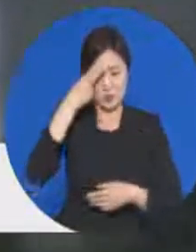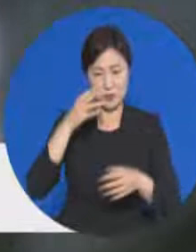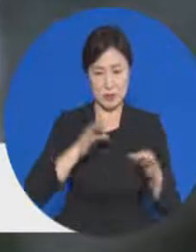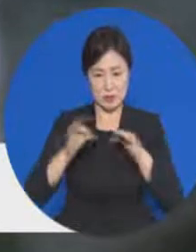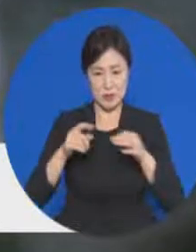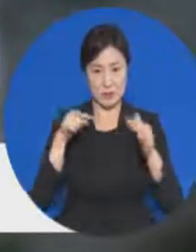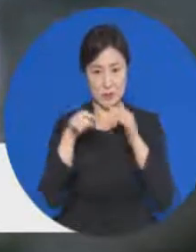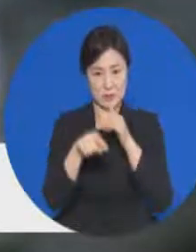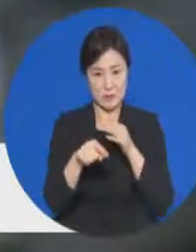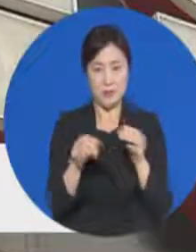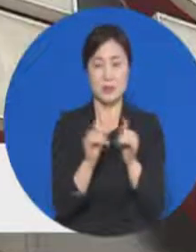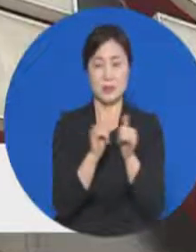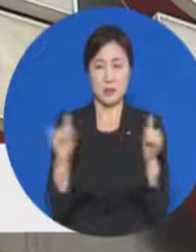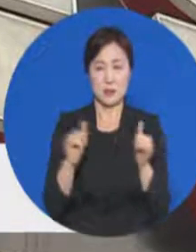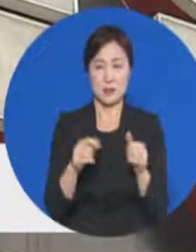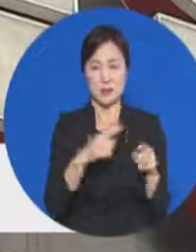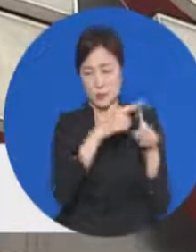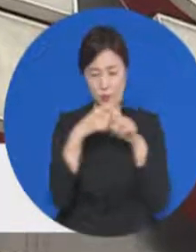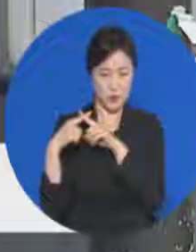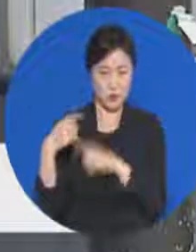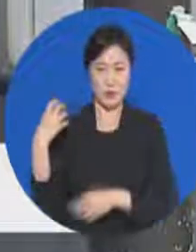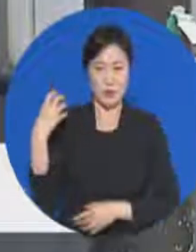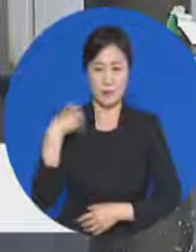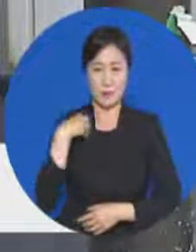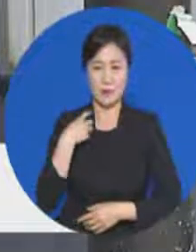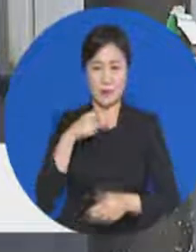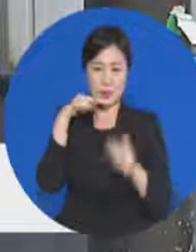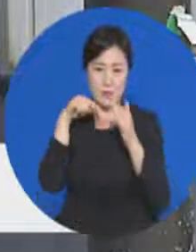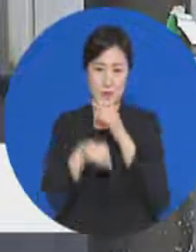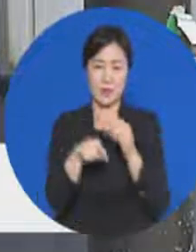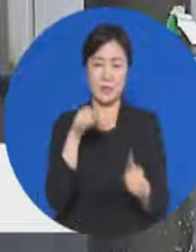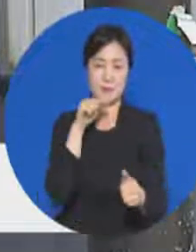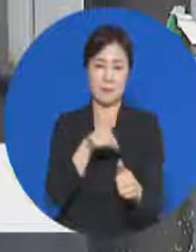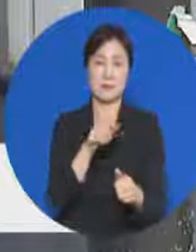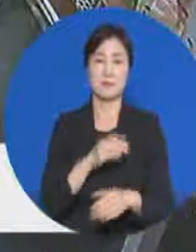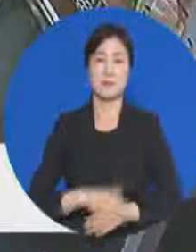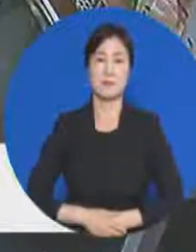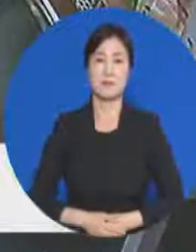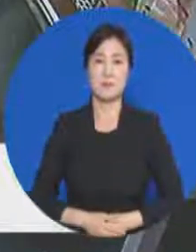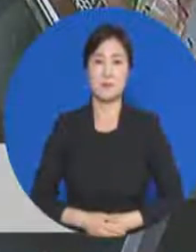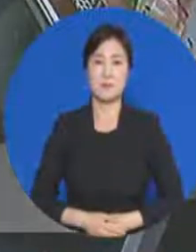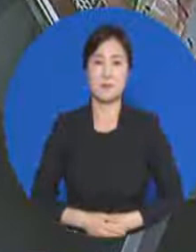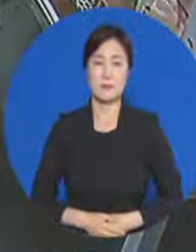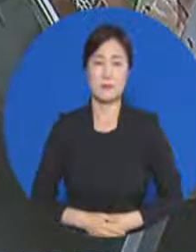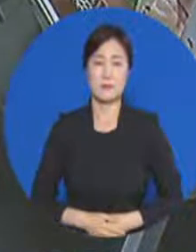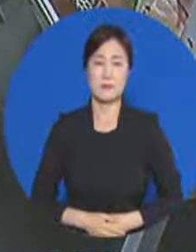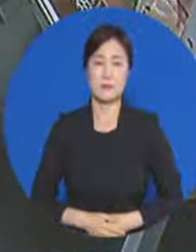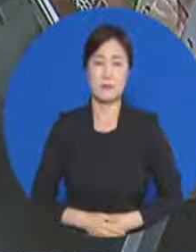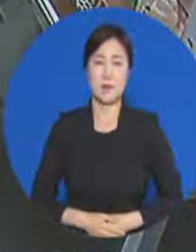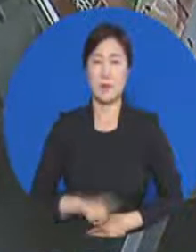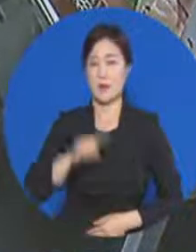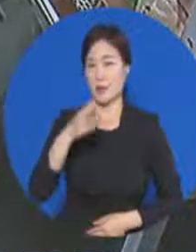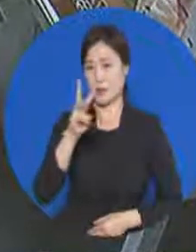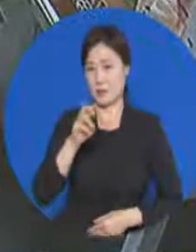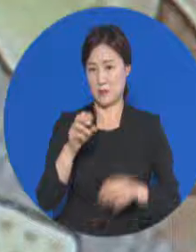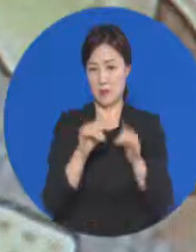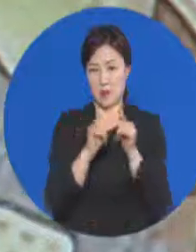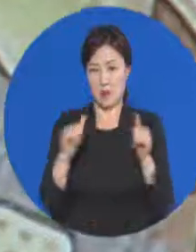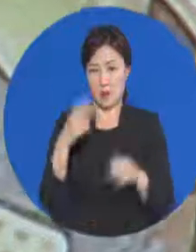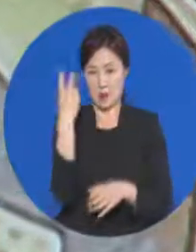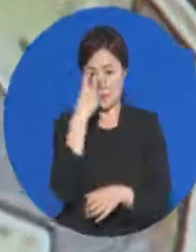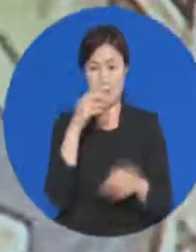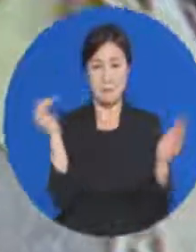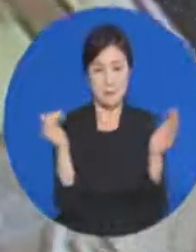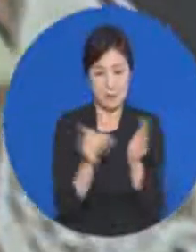방문자들에게 진단검사를 의무로 받으라는 긴급 행정명령을 발동했습니다. 이와 관련해 130여 명이 진단검사를